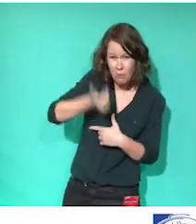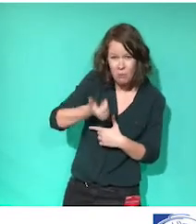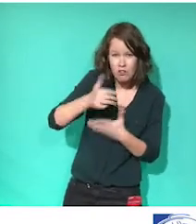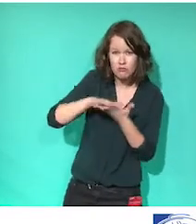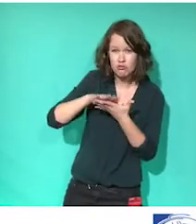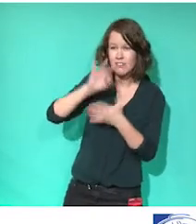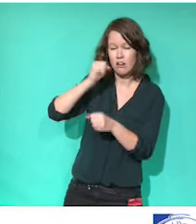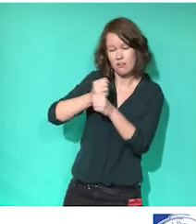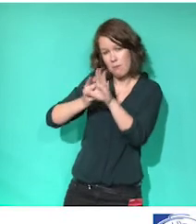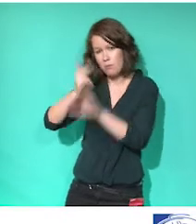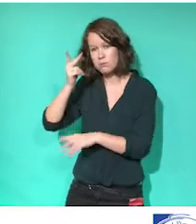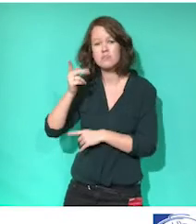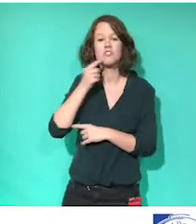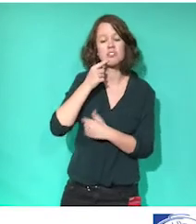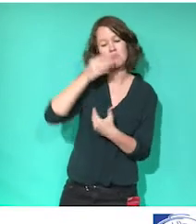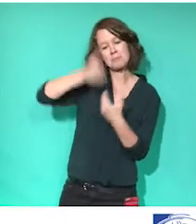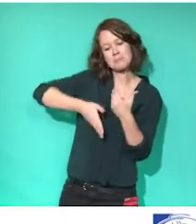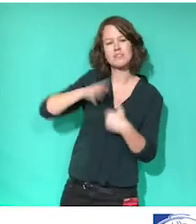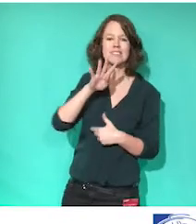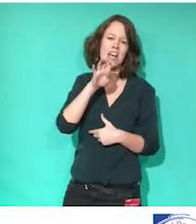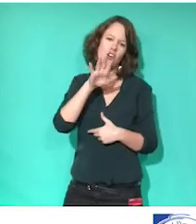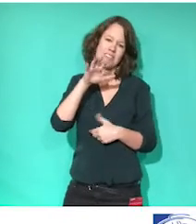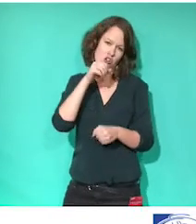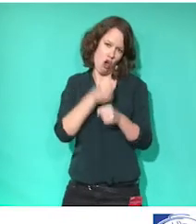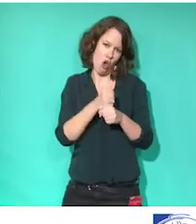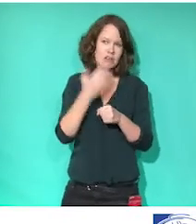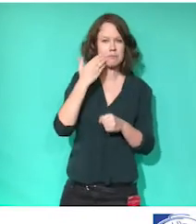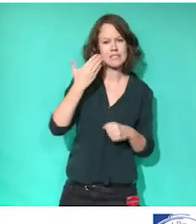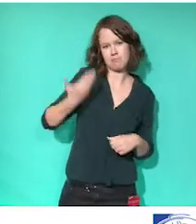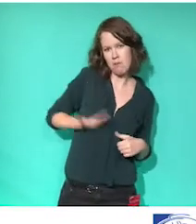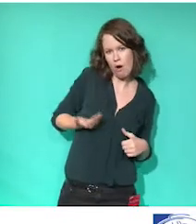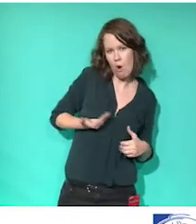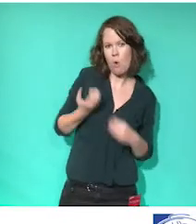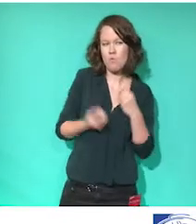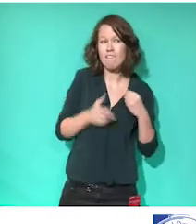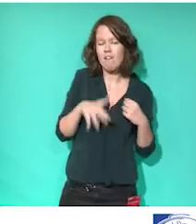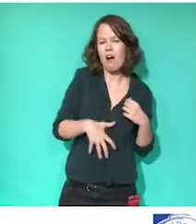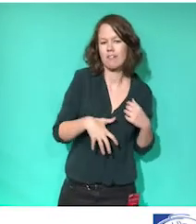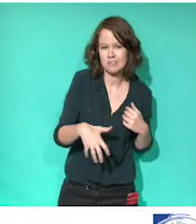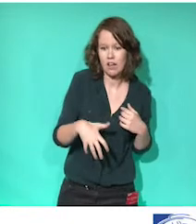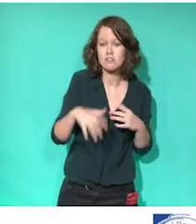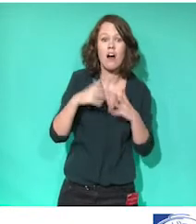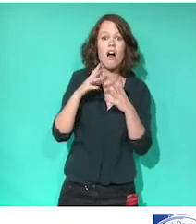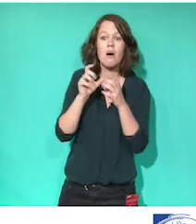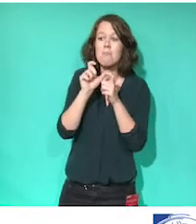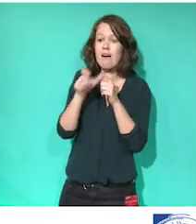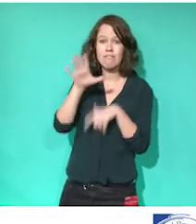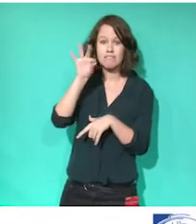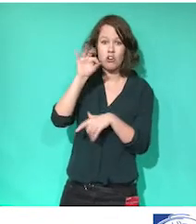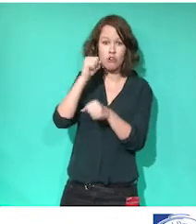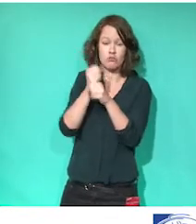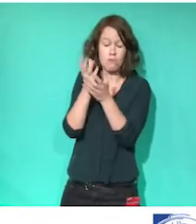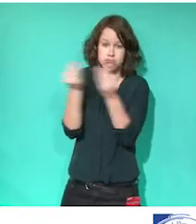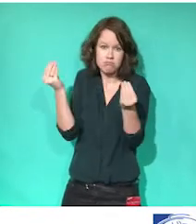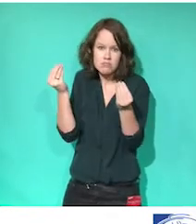sont représentées jusqu'à 45 ans, tant qu'elles sont mères ou potentiellement mères, puis elles disparaissent et on les retrouve